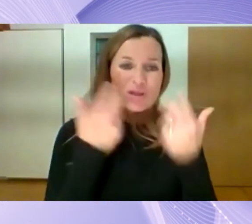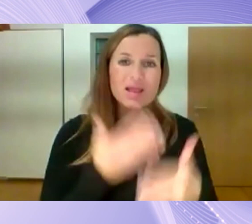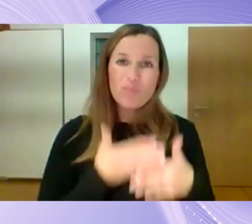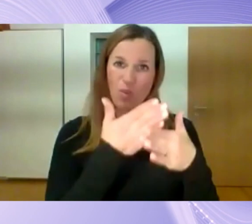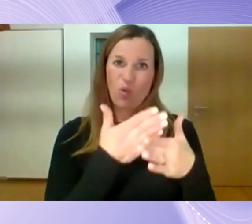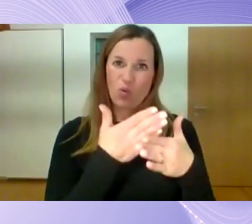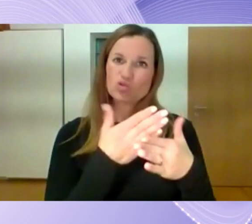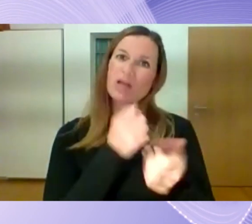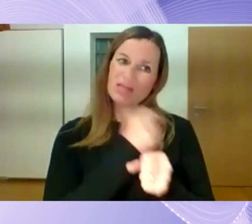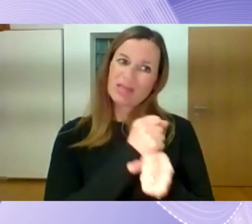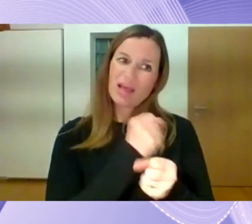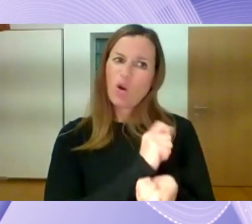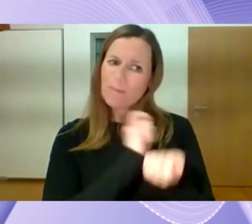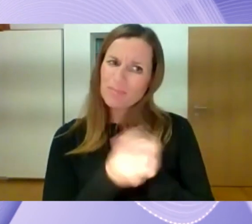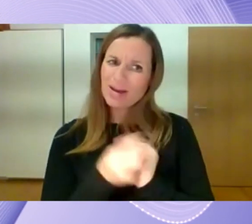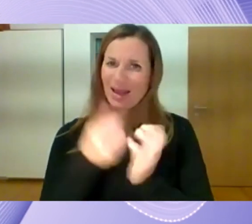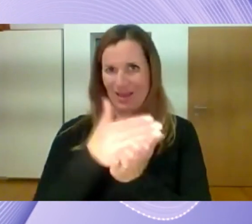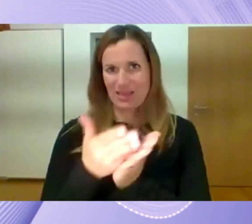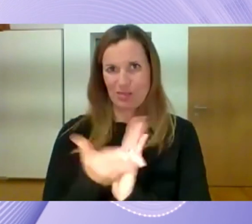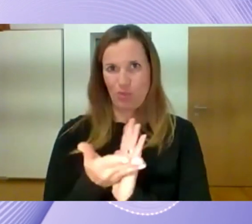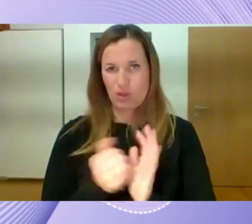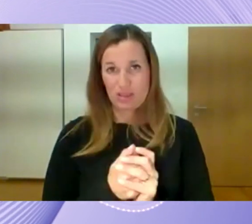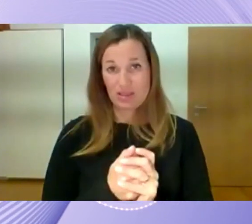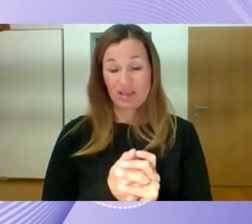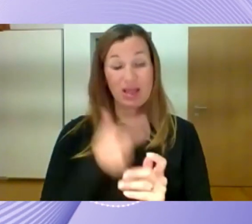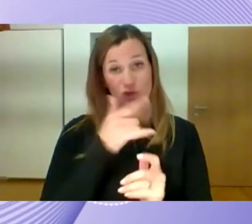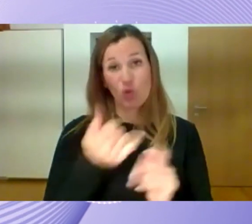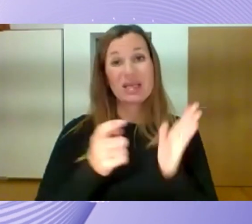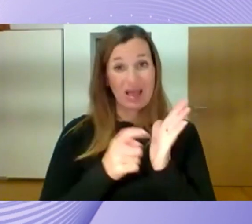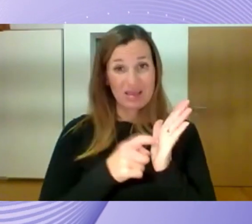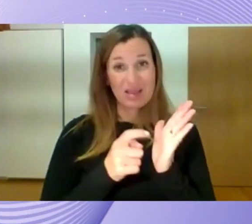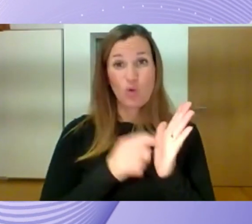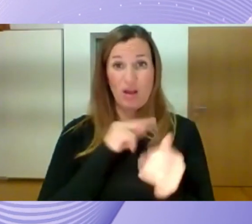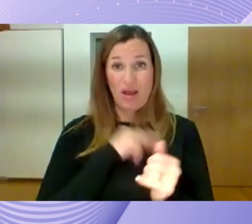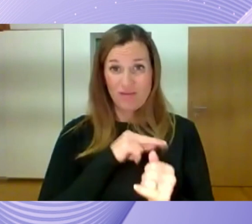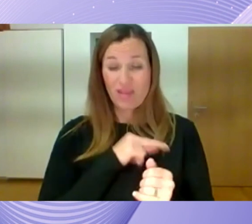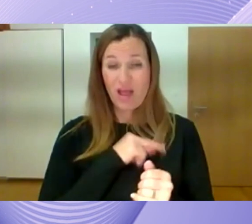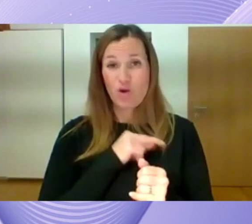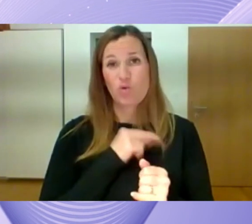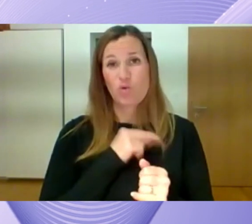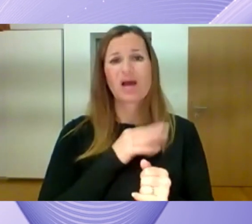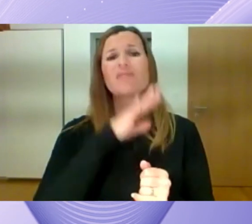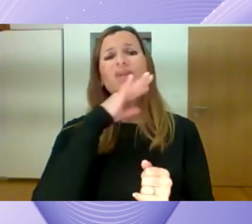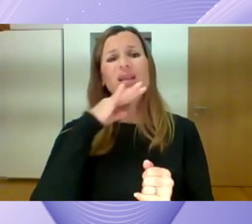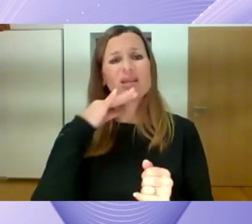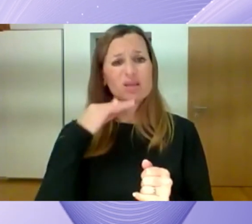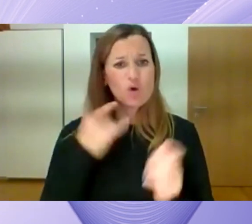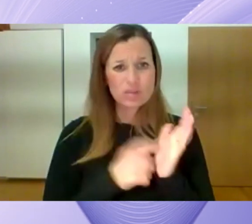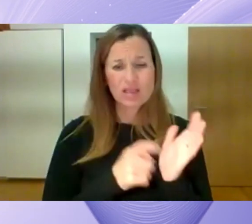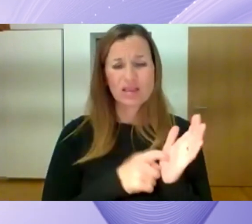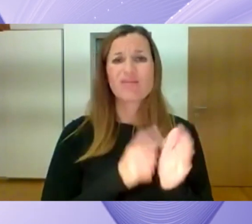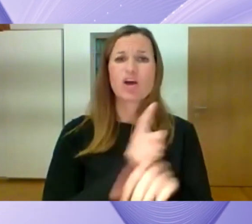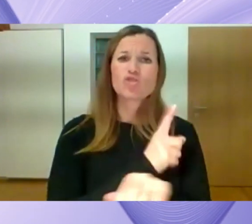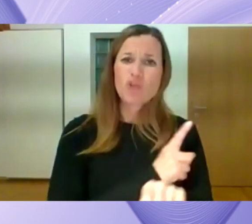prerazporedite. Ker, kot smo rekli, je to zahtevna naloga, ki veliko terja in časa in